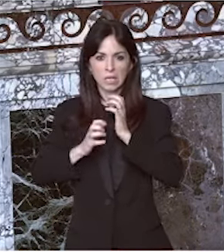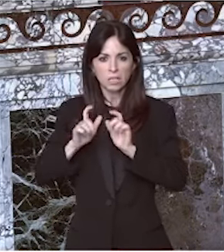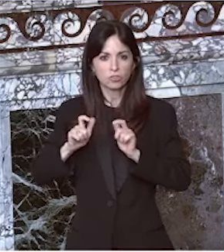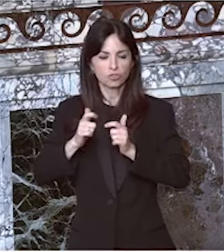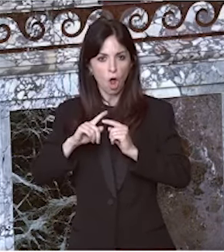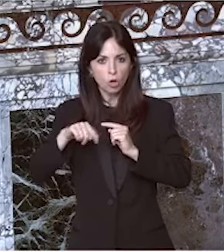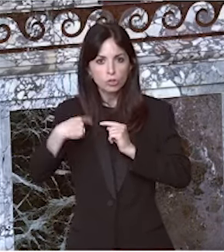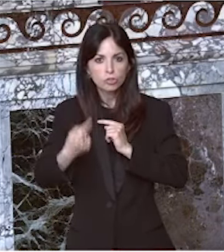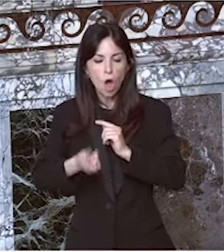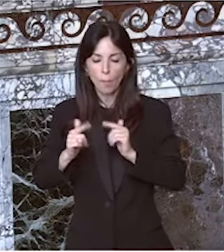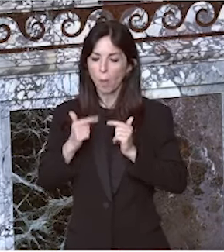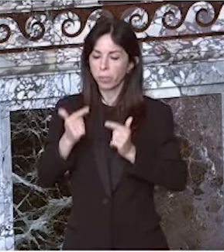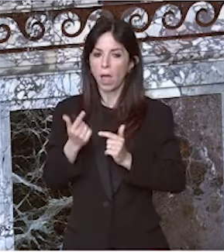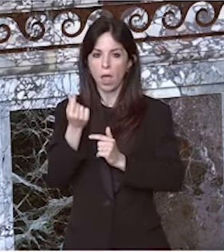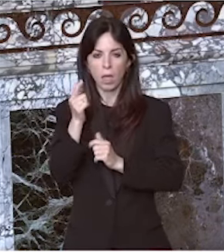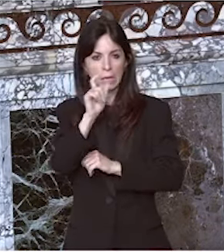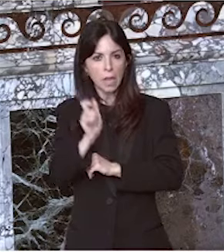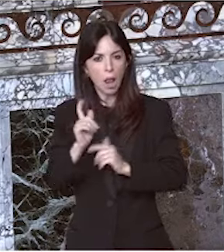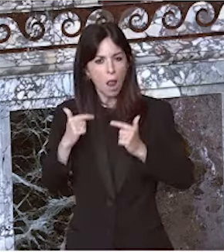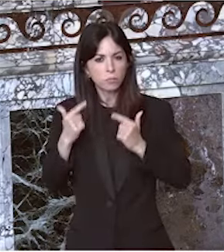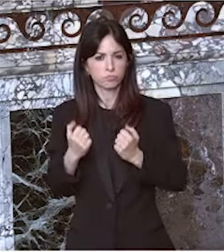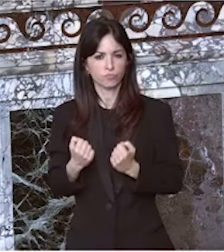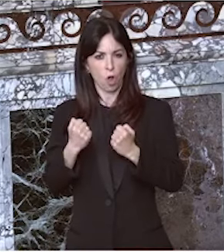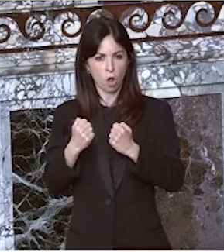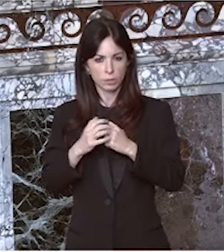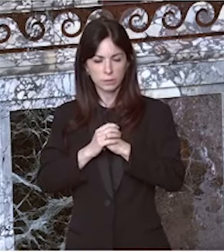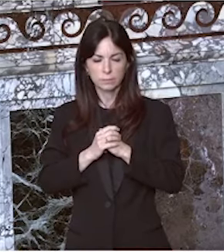successivi hanno colpito l'economia italiana con durezza.